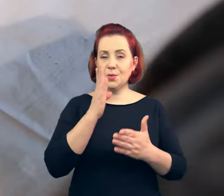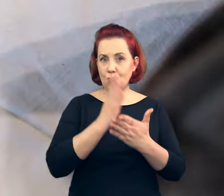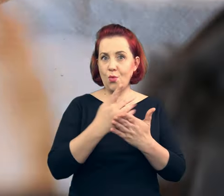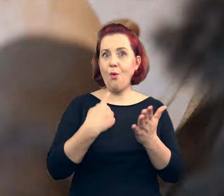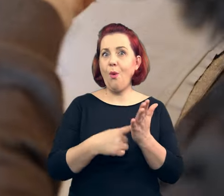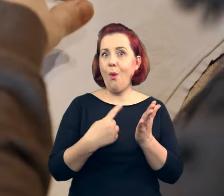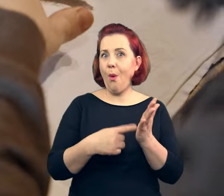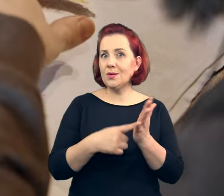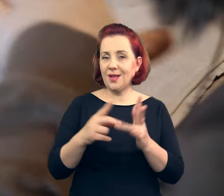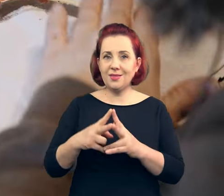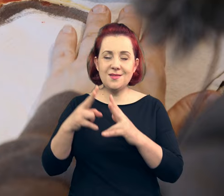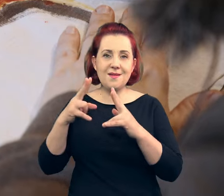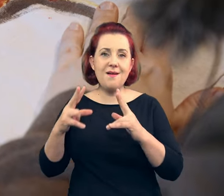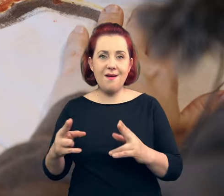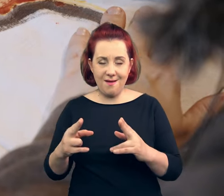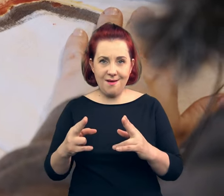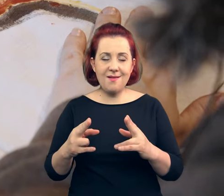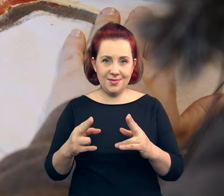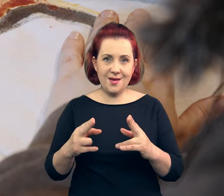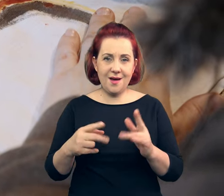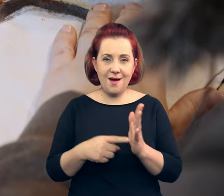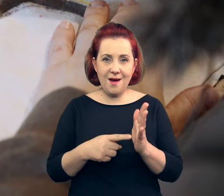Kolejnym i ostatnim takim momentem